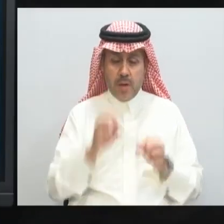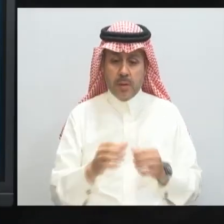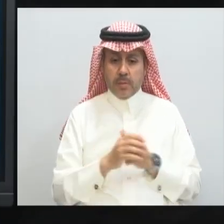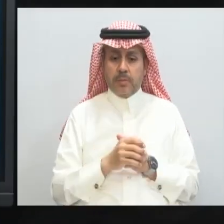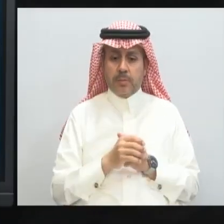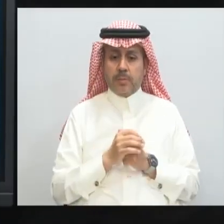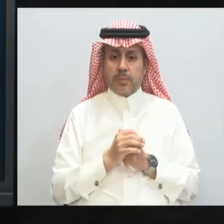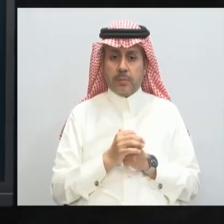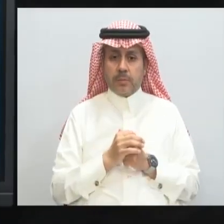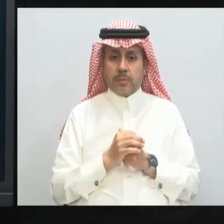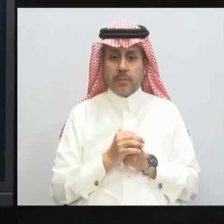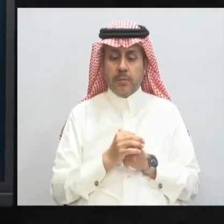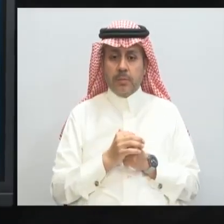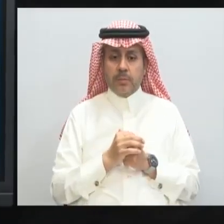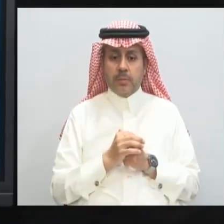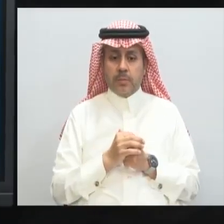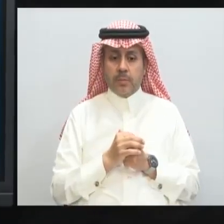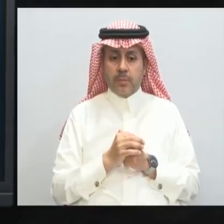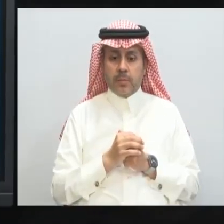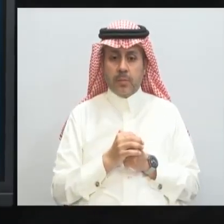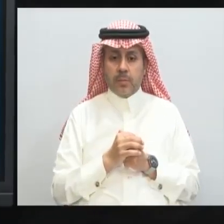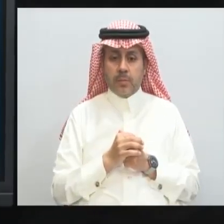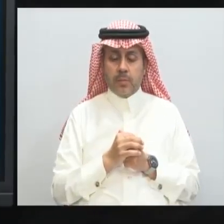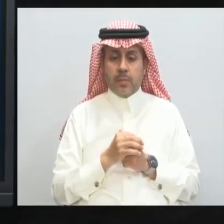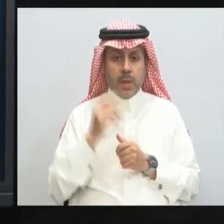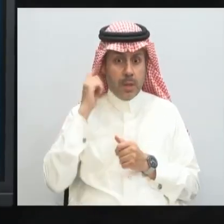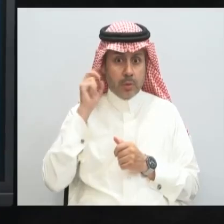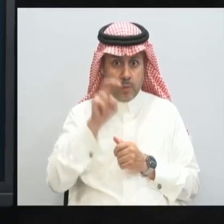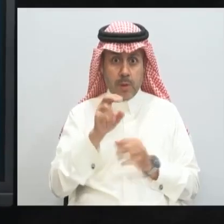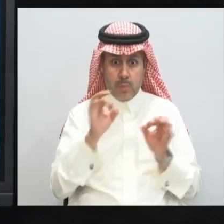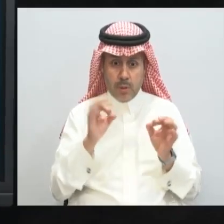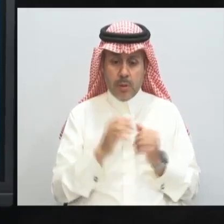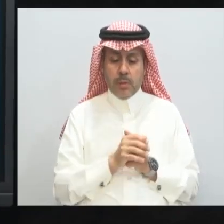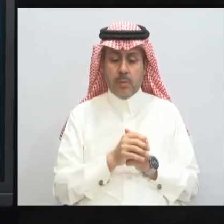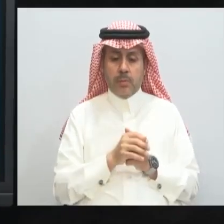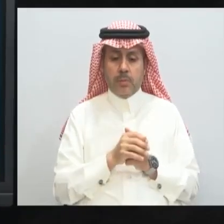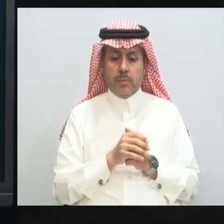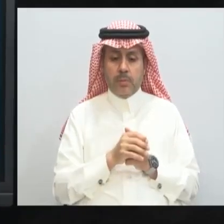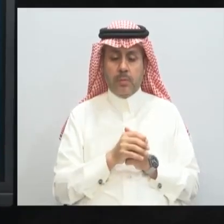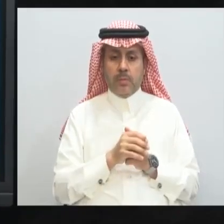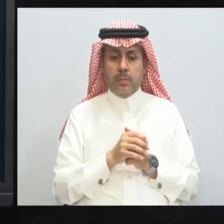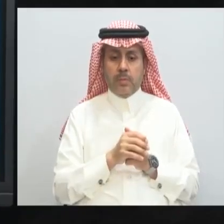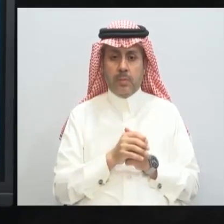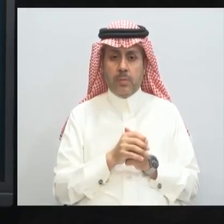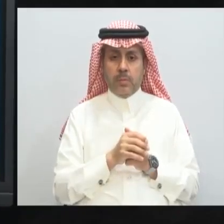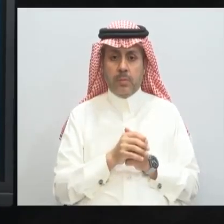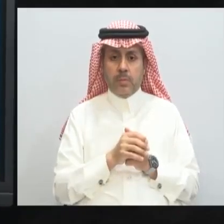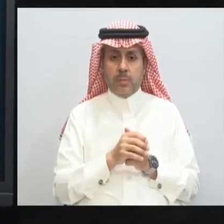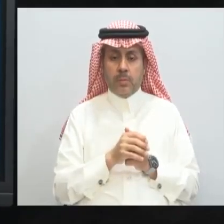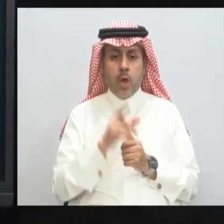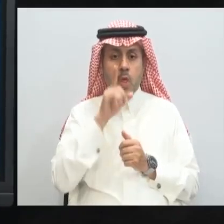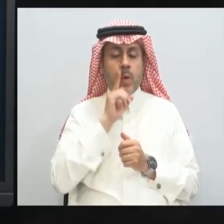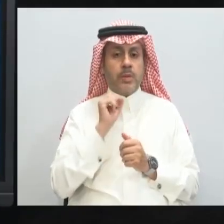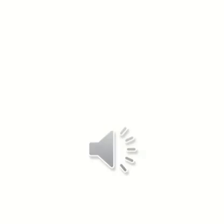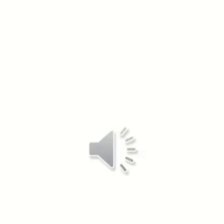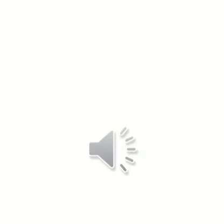مناسب وان ننصت الى الايات حتى يتسنى لنا بعد ذلك تفسير هذا الايات ومعرفه ومعرفه معناها اعوذ بالله من